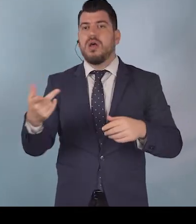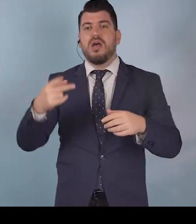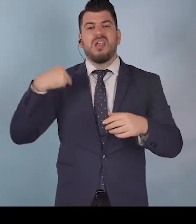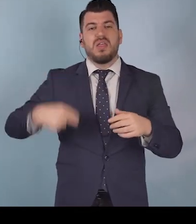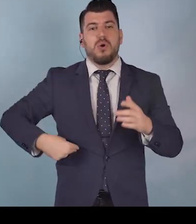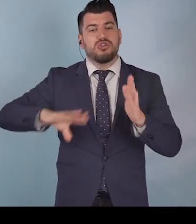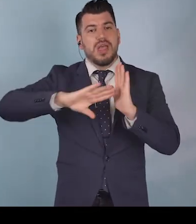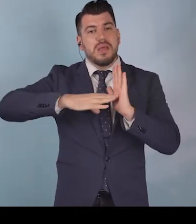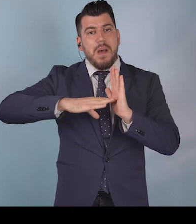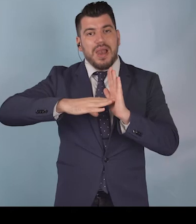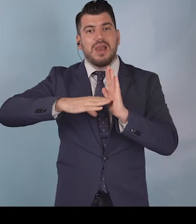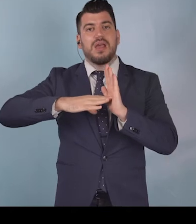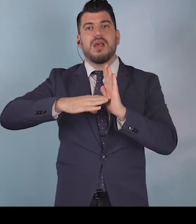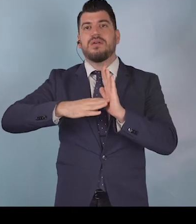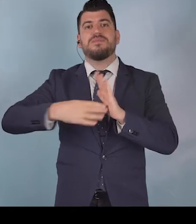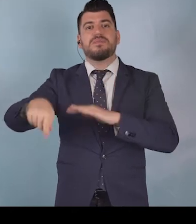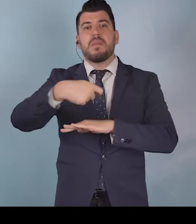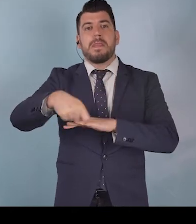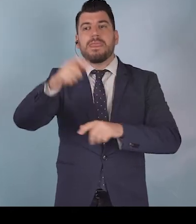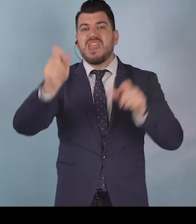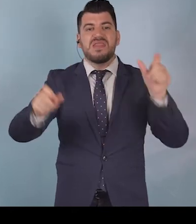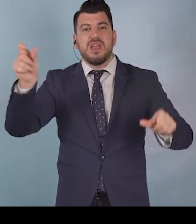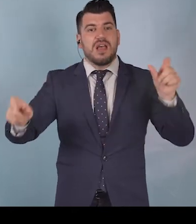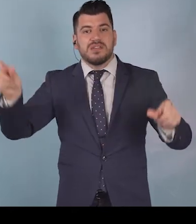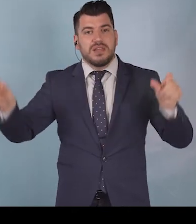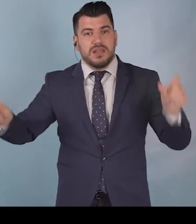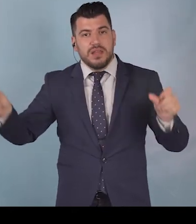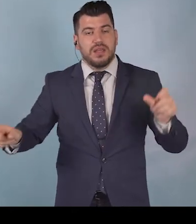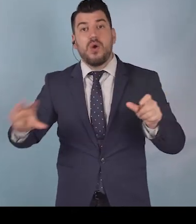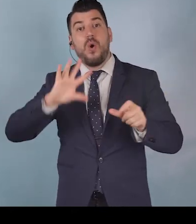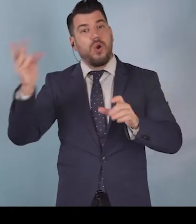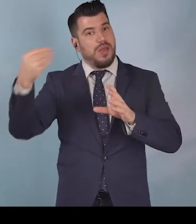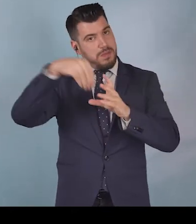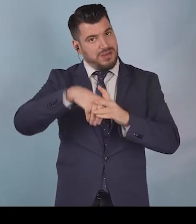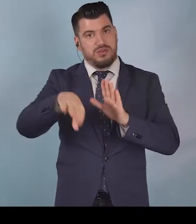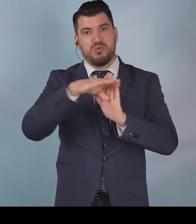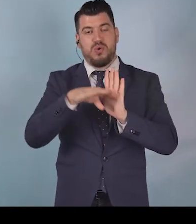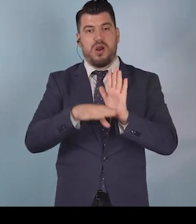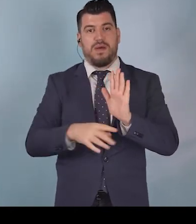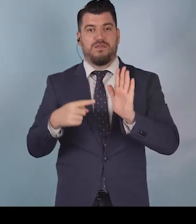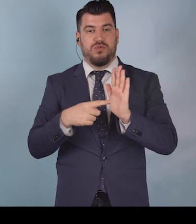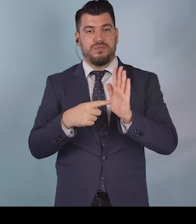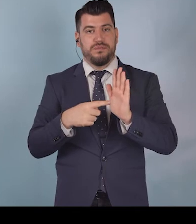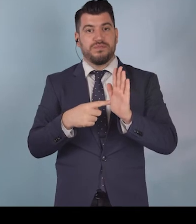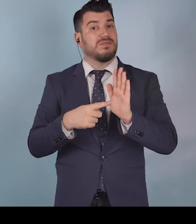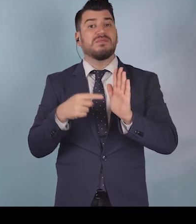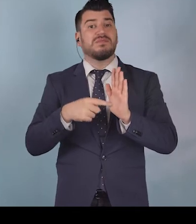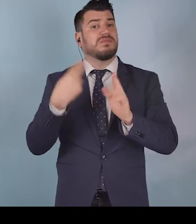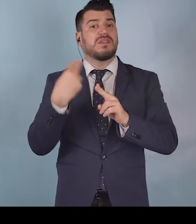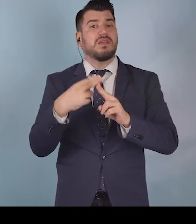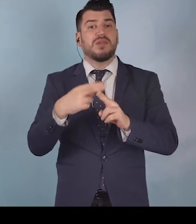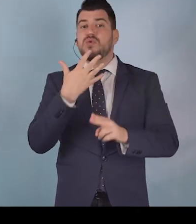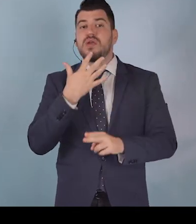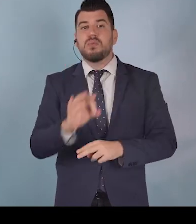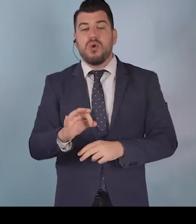συνολικά, όπως είπε και ο Πάνος, ειδικά τους δικαστικούς και όλο το πλέγμα. Και αυτό είναι